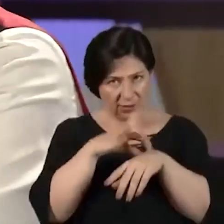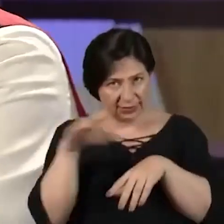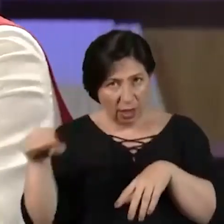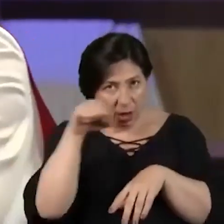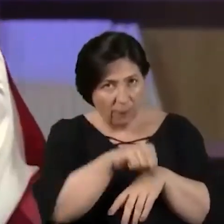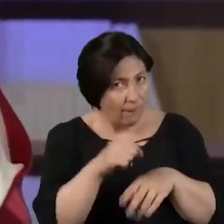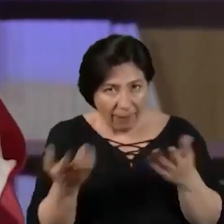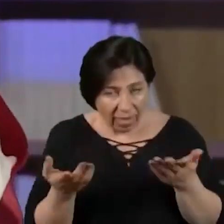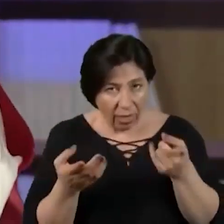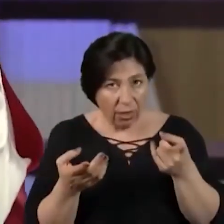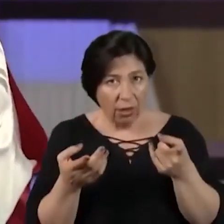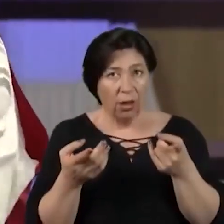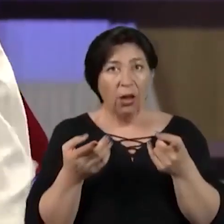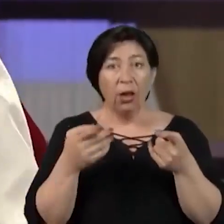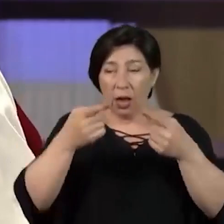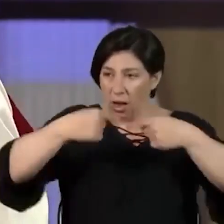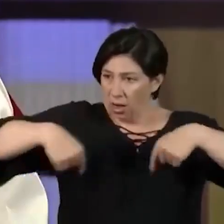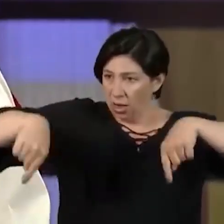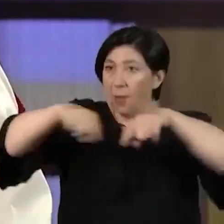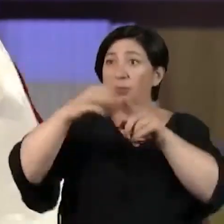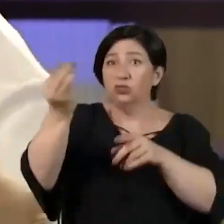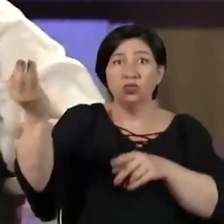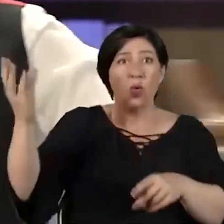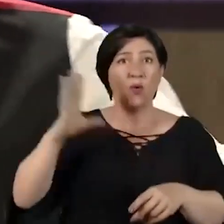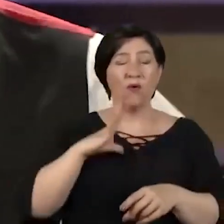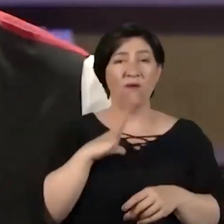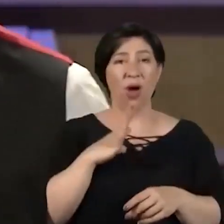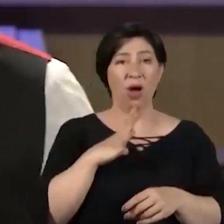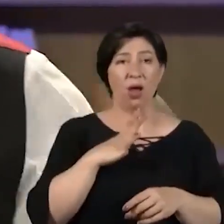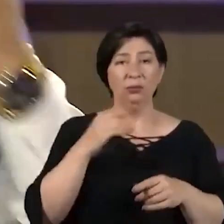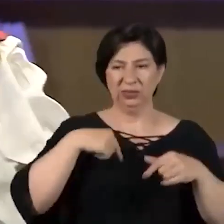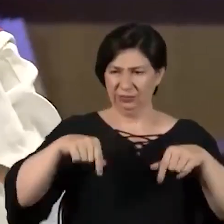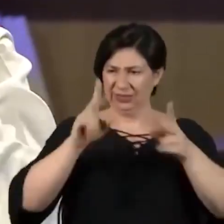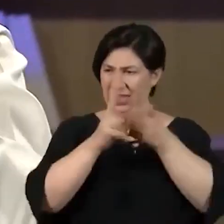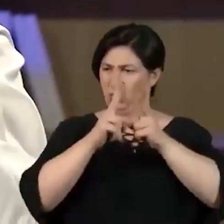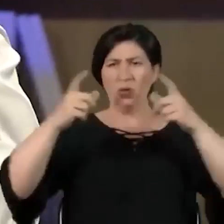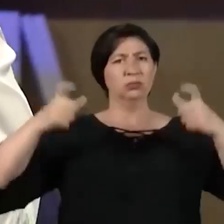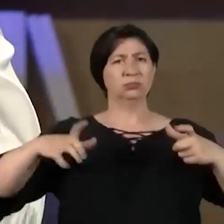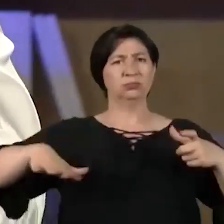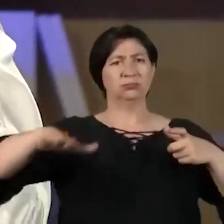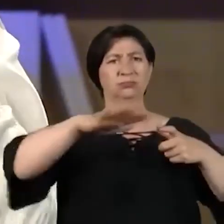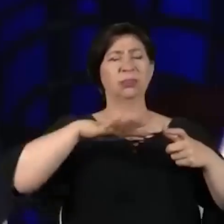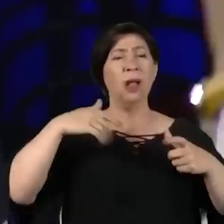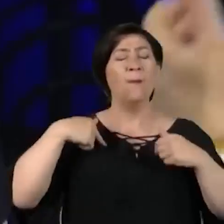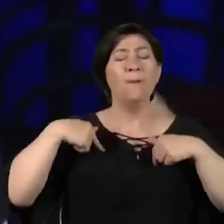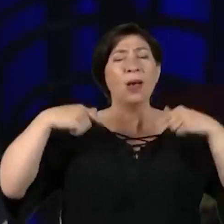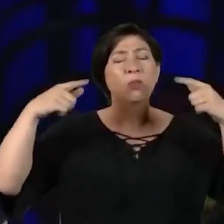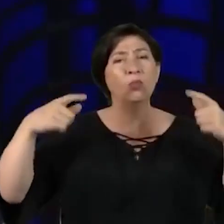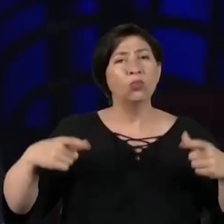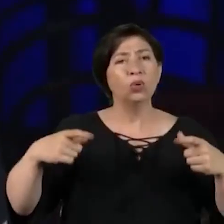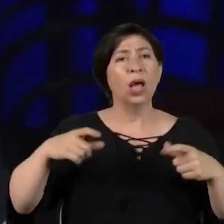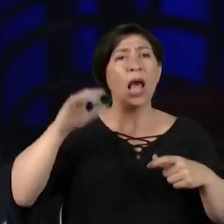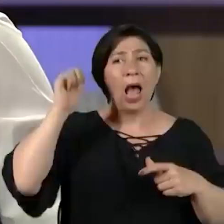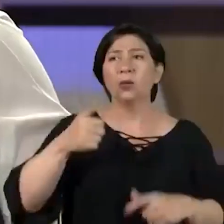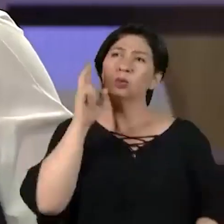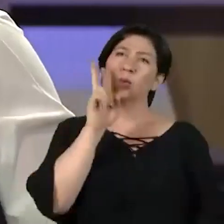bu vakalar etrafımızda dolaşıyor. Biz burada bir kabaredeyiz şu anda. Ben bunu